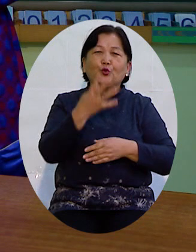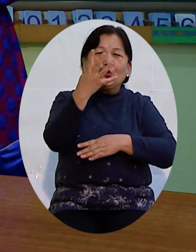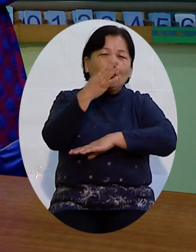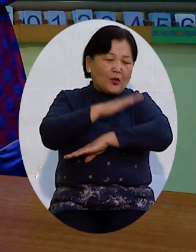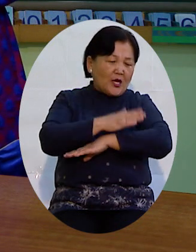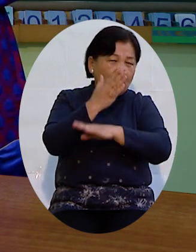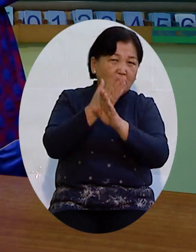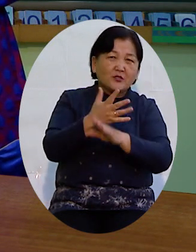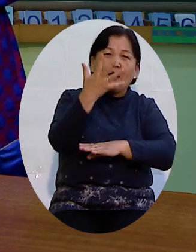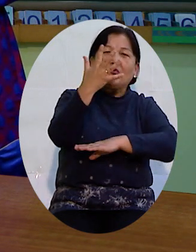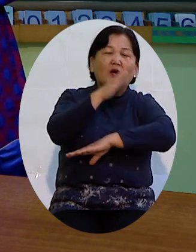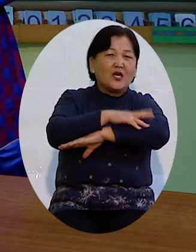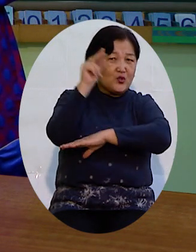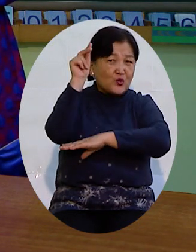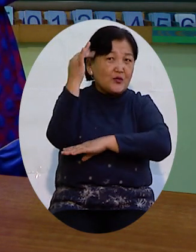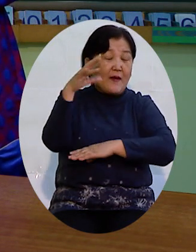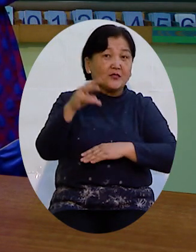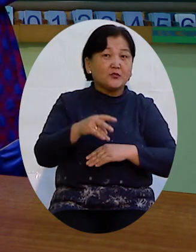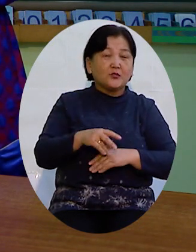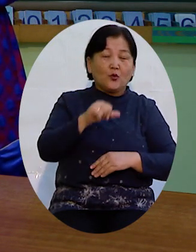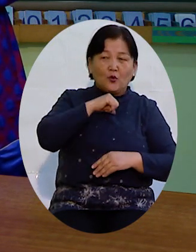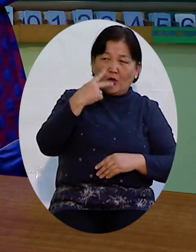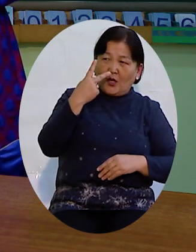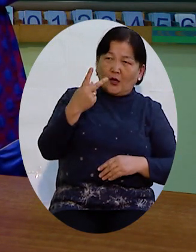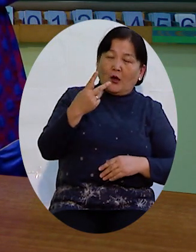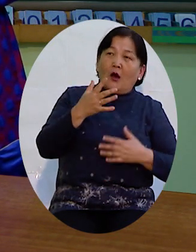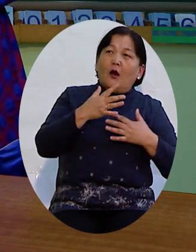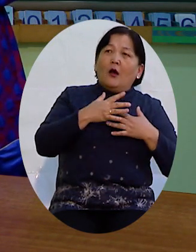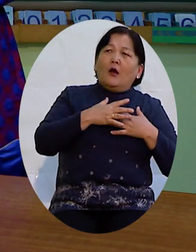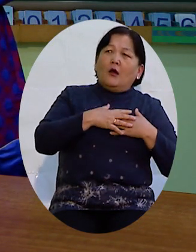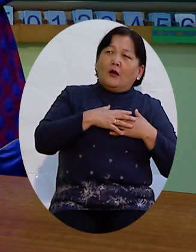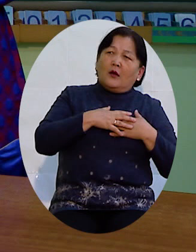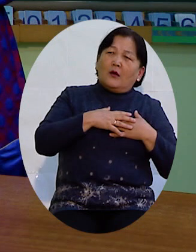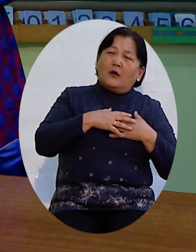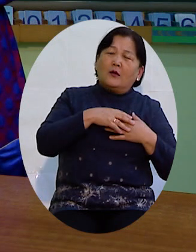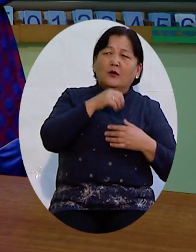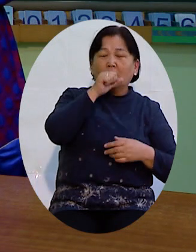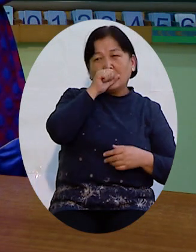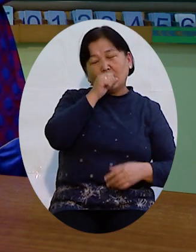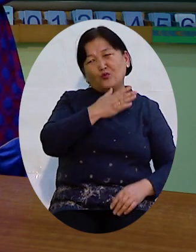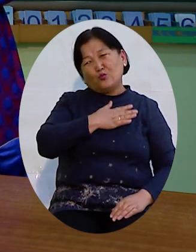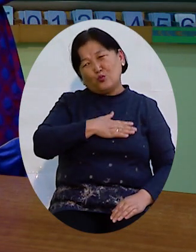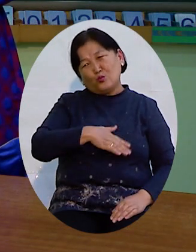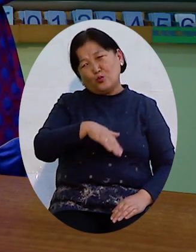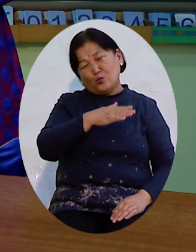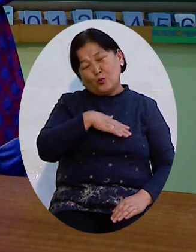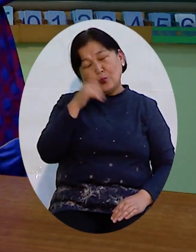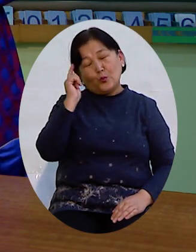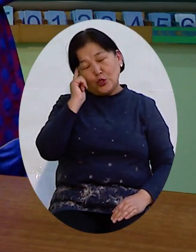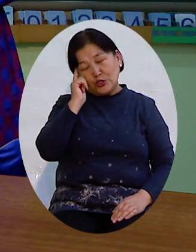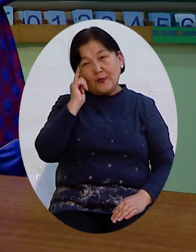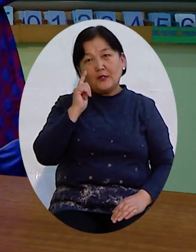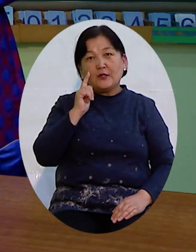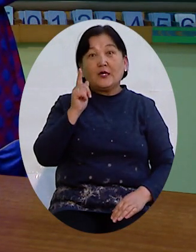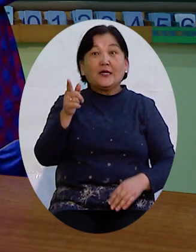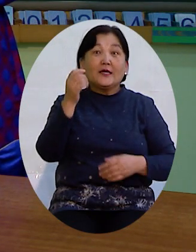дүнгийн цодлогоо дүнгэж 4 төгсөө 5 дахь ангийн жоохон хүүхэд байсан учраас тэр нь өөрт нь маш юм эмзэг туссан. Их ичгтэй их өрөвдсөн